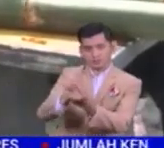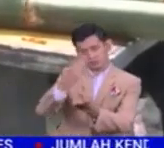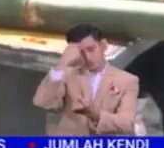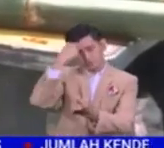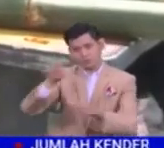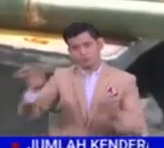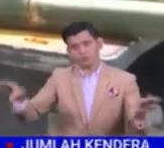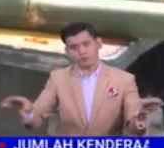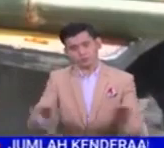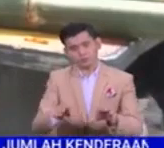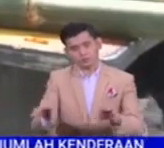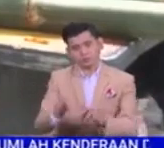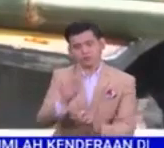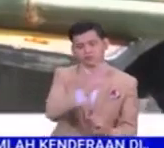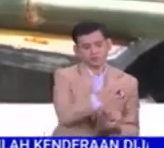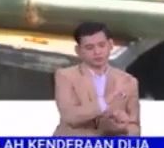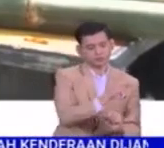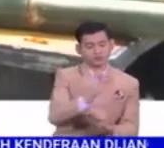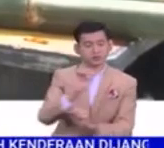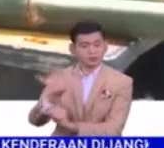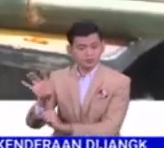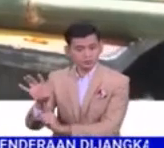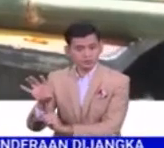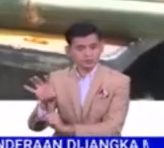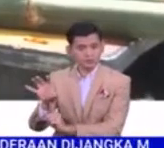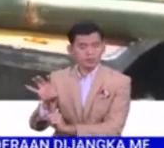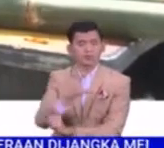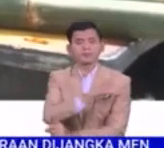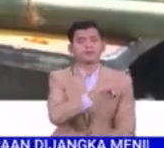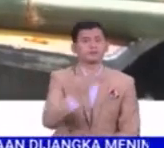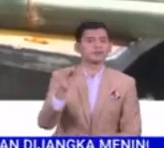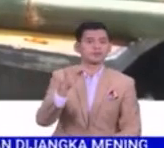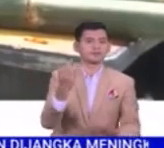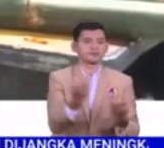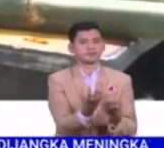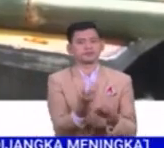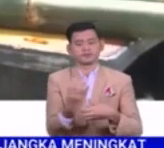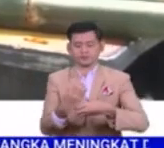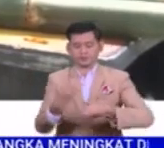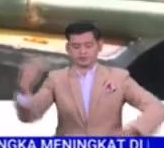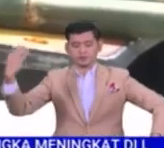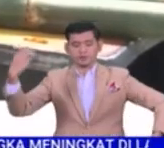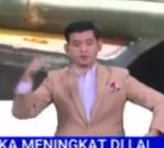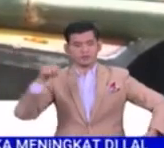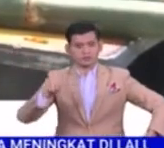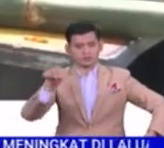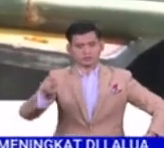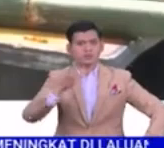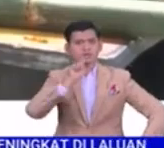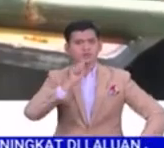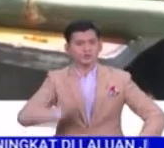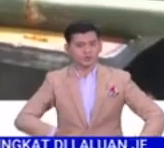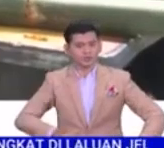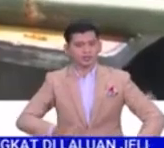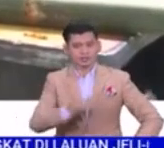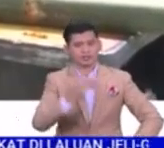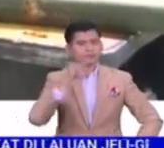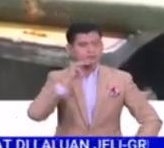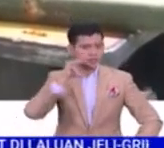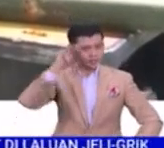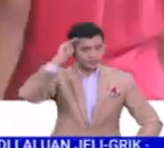untuk buat pelita. Dan buluh tu mestilah buluh yang tua dan matang